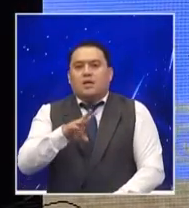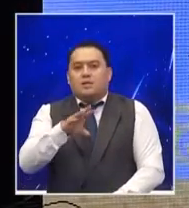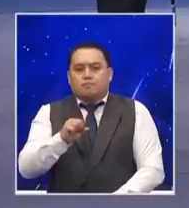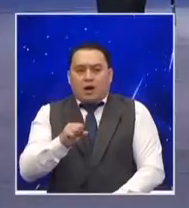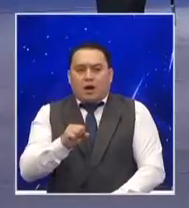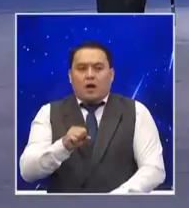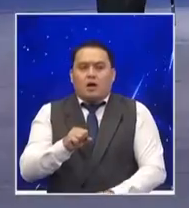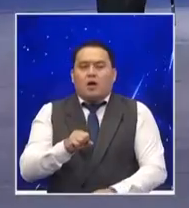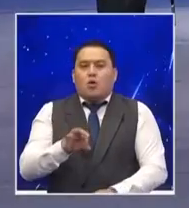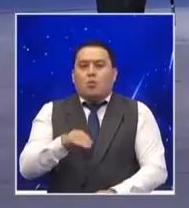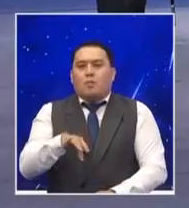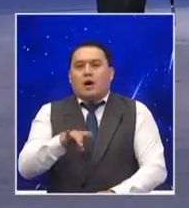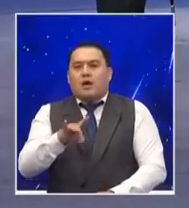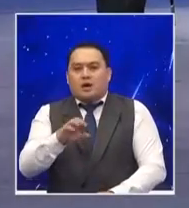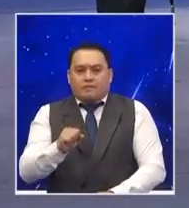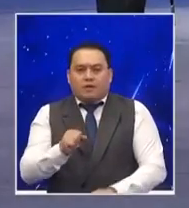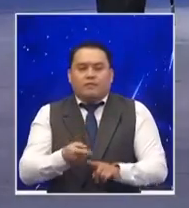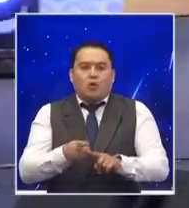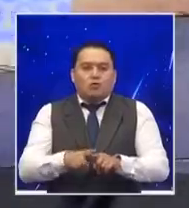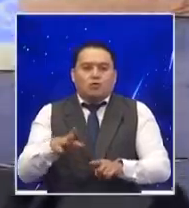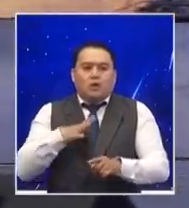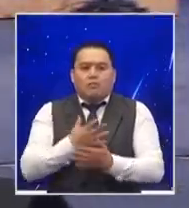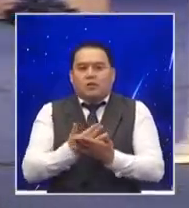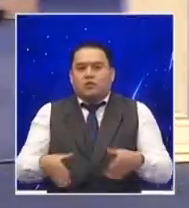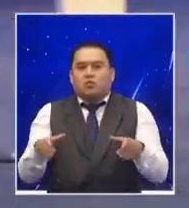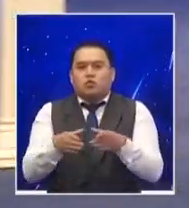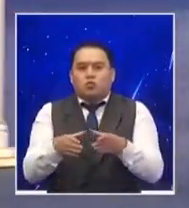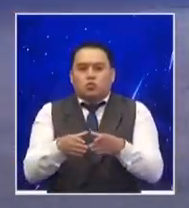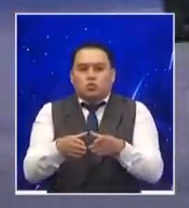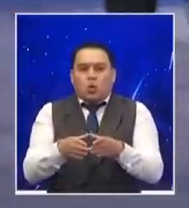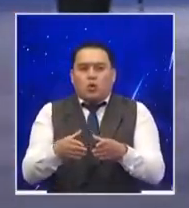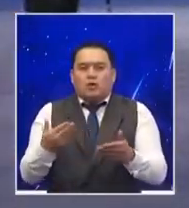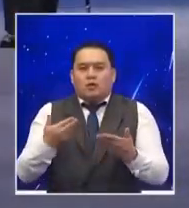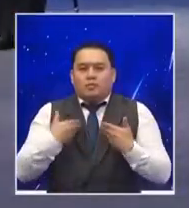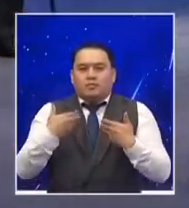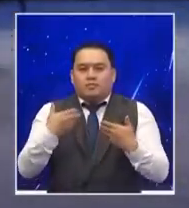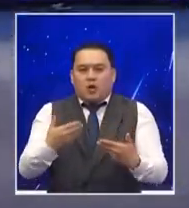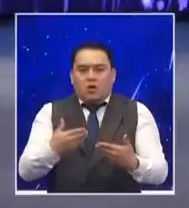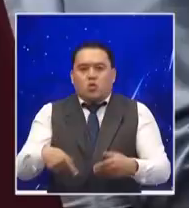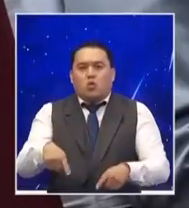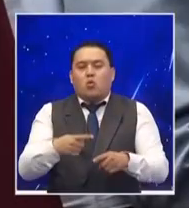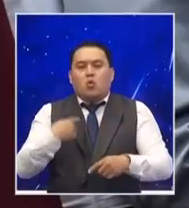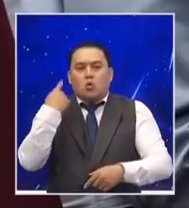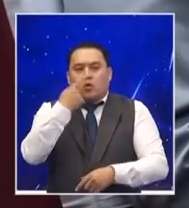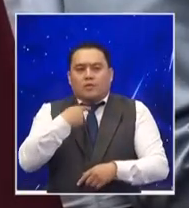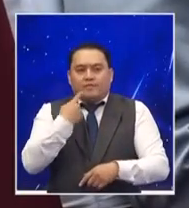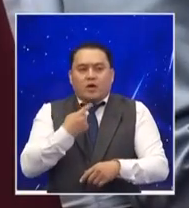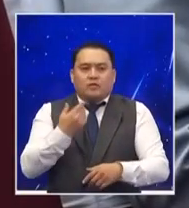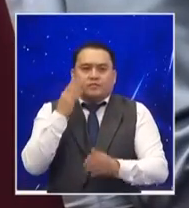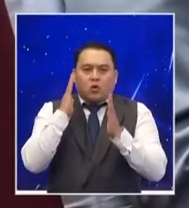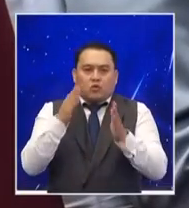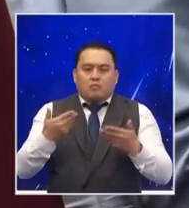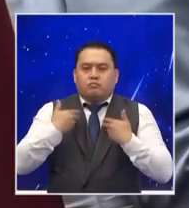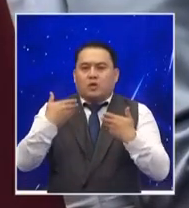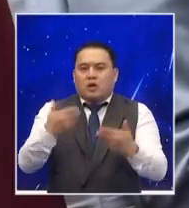Керімбеков, Қойымжан Омаров, Айдар Башбаев бастаған тағы бір топтың мерейі тіптен тасыды. Ел құрметіне бөленіп, еңбегімен еленіп жүрген